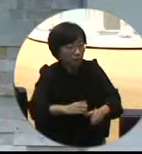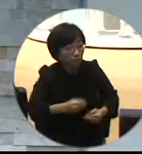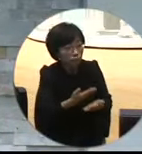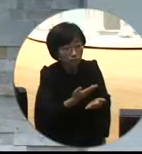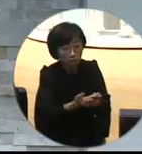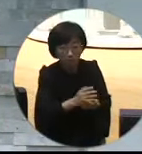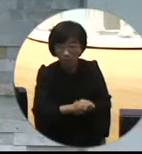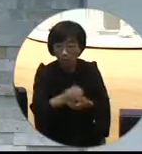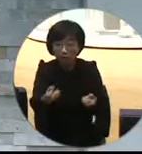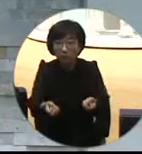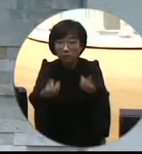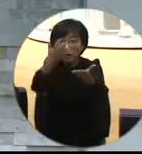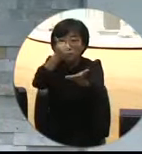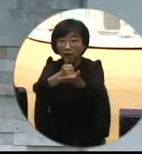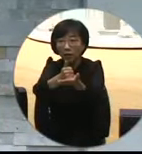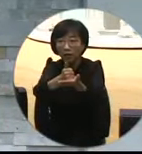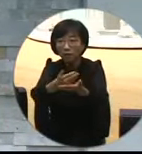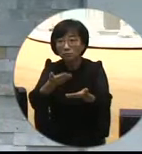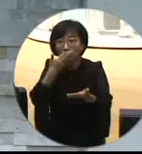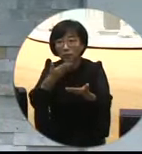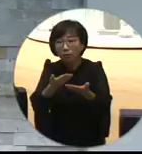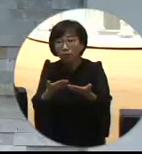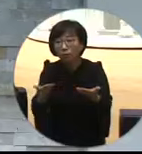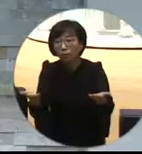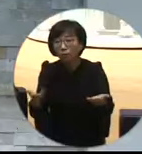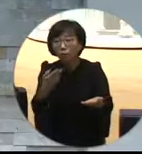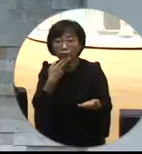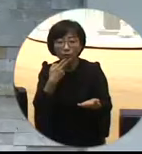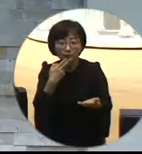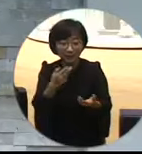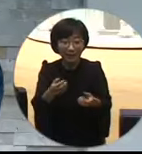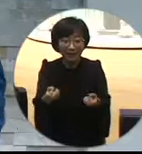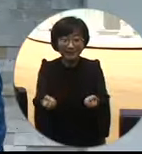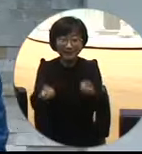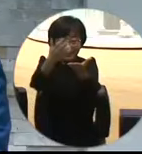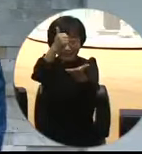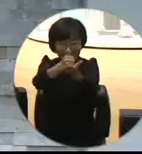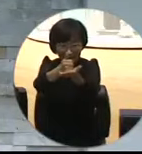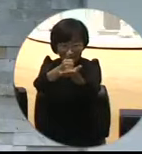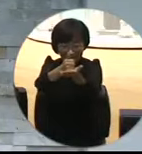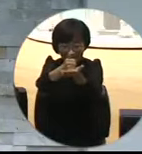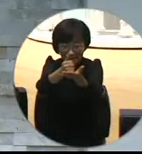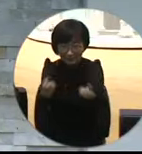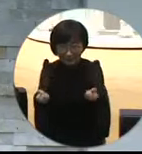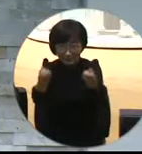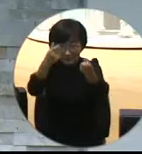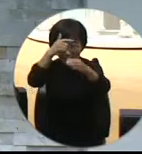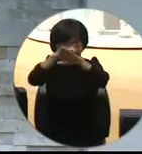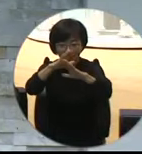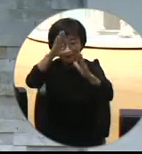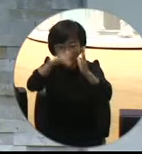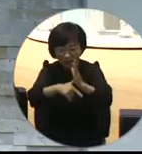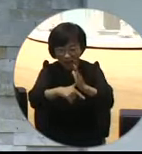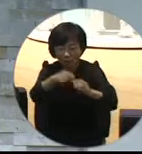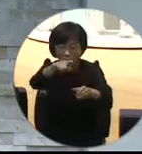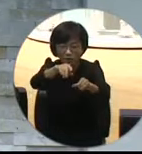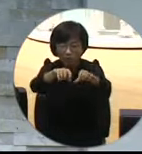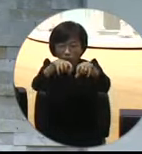거는 제사상에 하나님께 드리는 제사상에 제사장만 꼭 먹는 진설병밖에 없었어요.